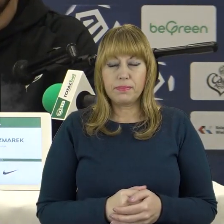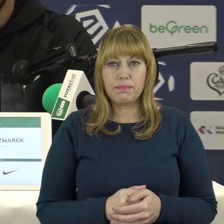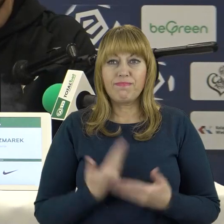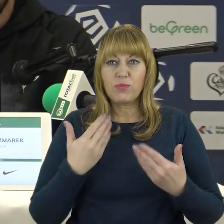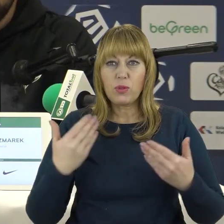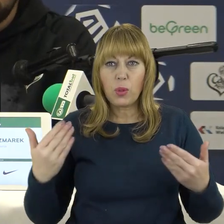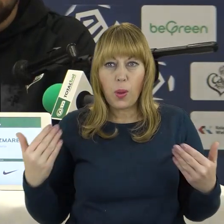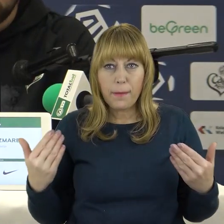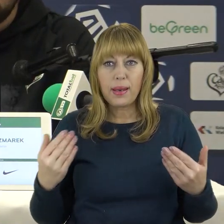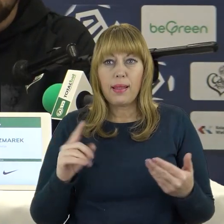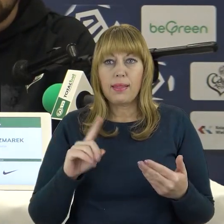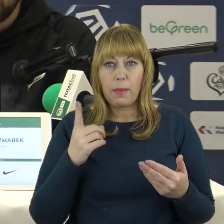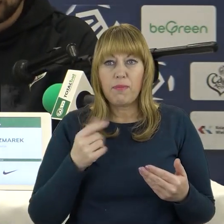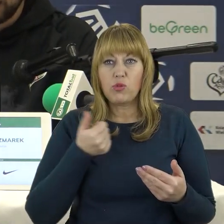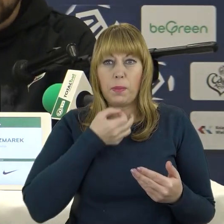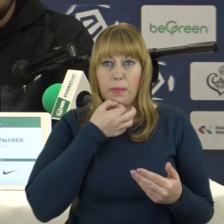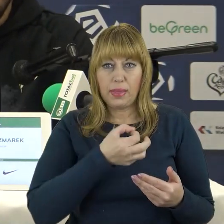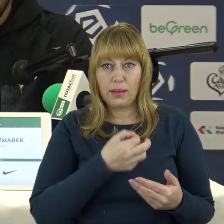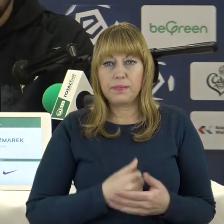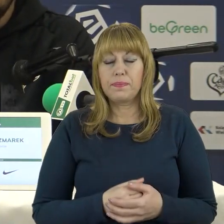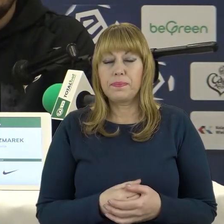Dzień dobry. Najpierw do pierwszego pytania.